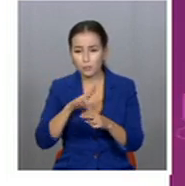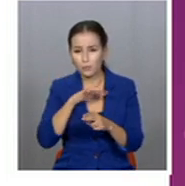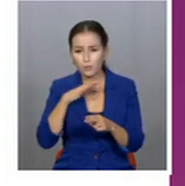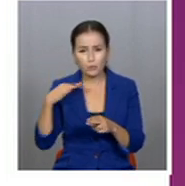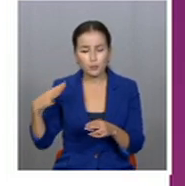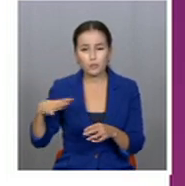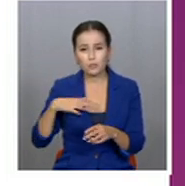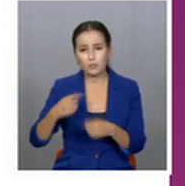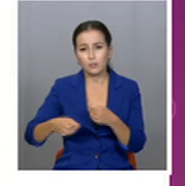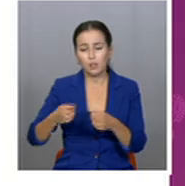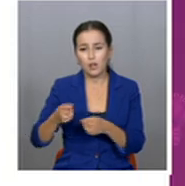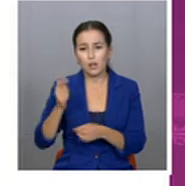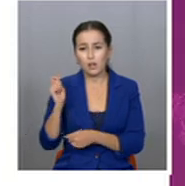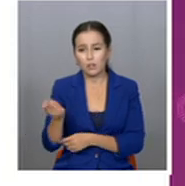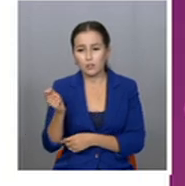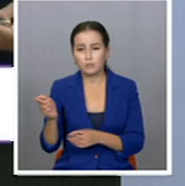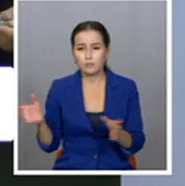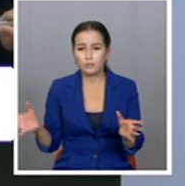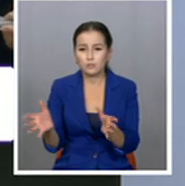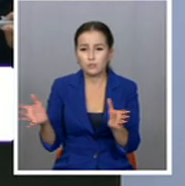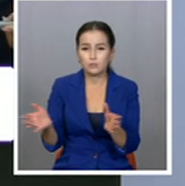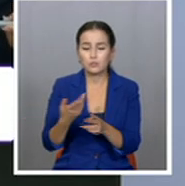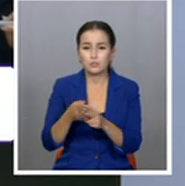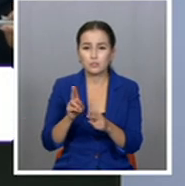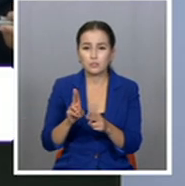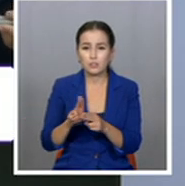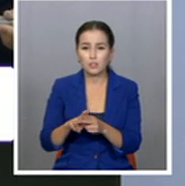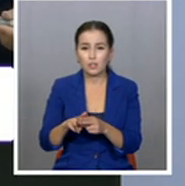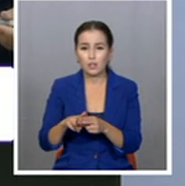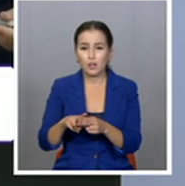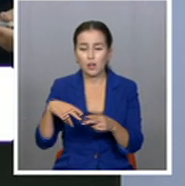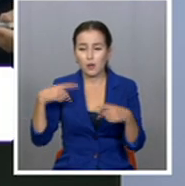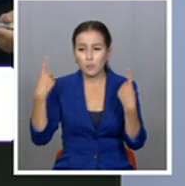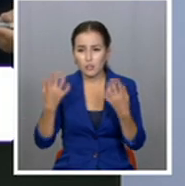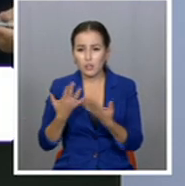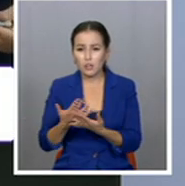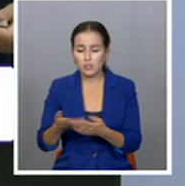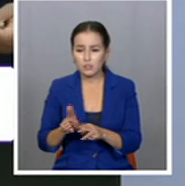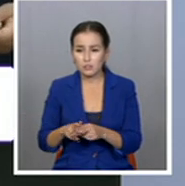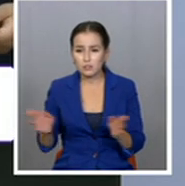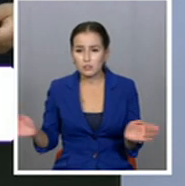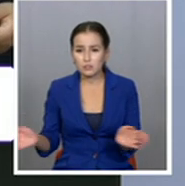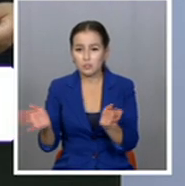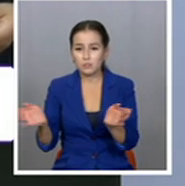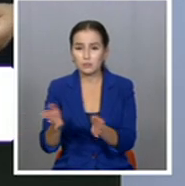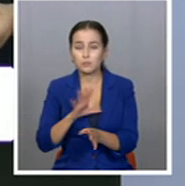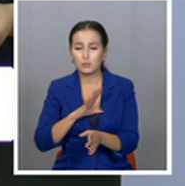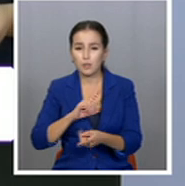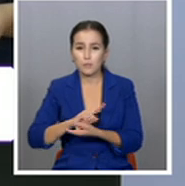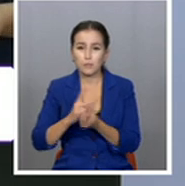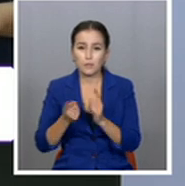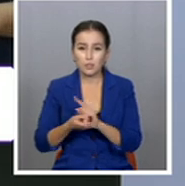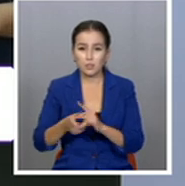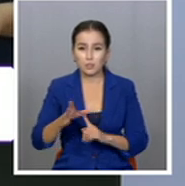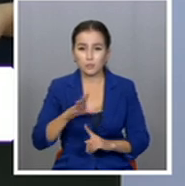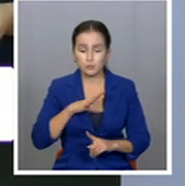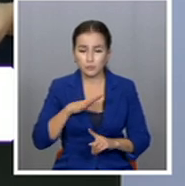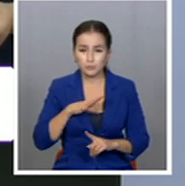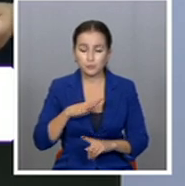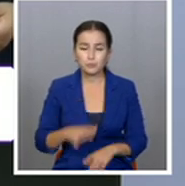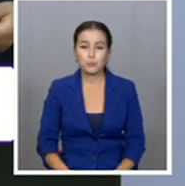Бақташылық шаруашылық енді жайылымға жайып бағу шаруашылығымен алмасты.